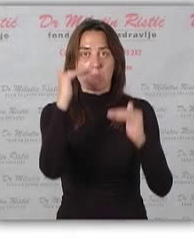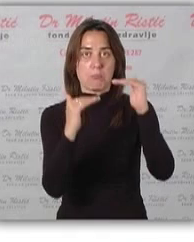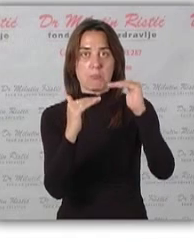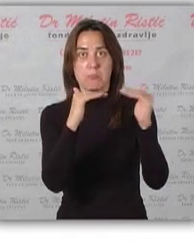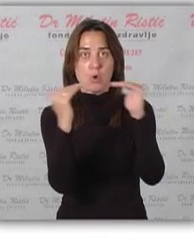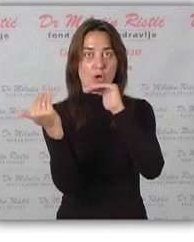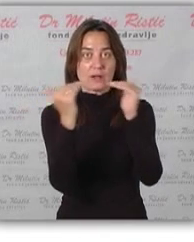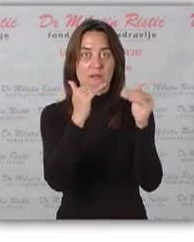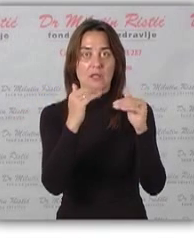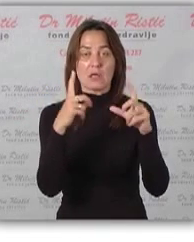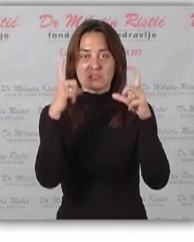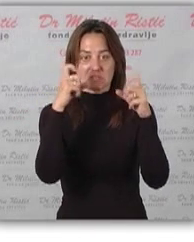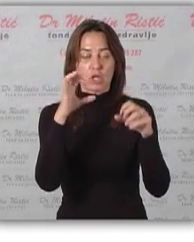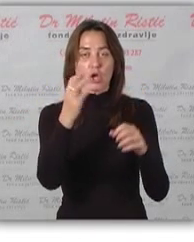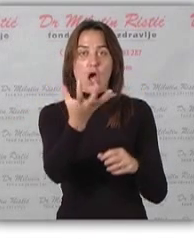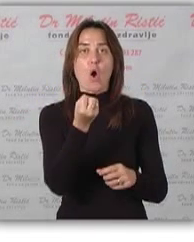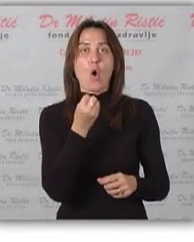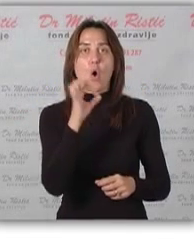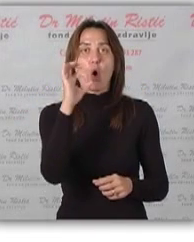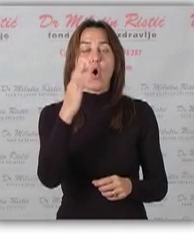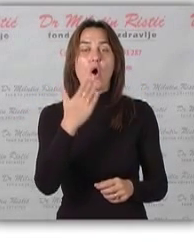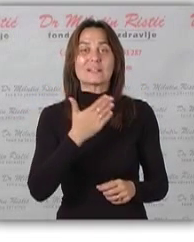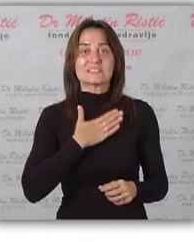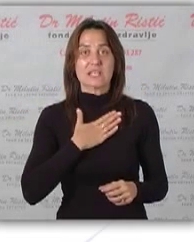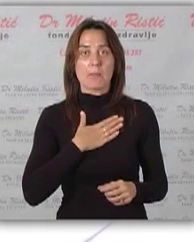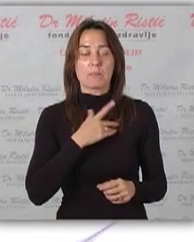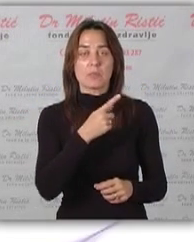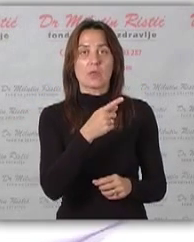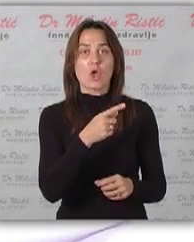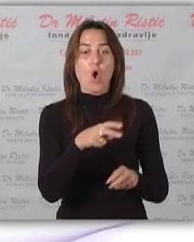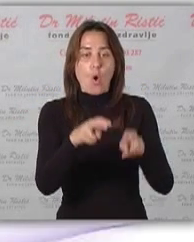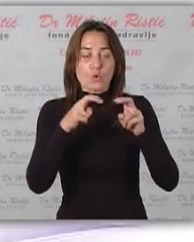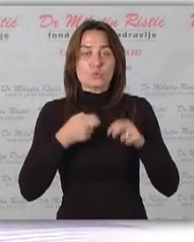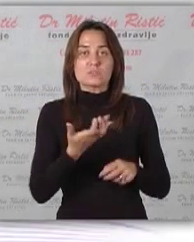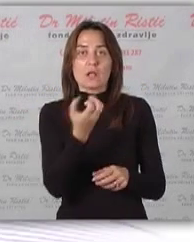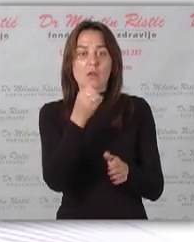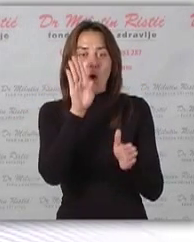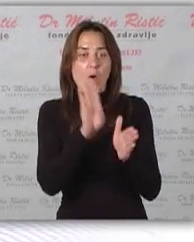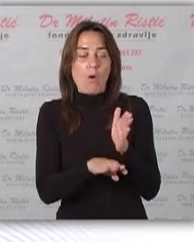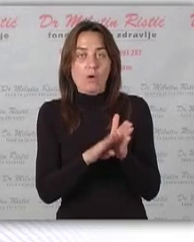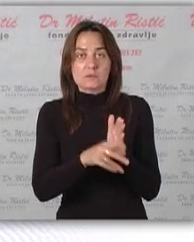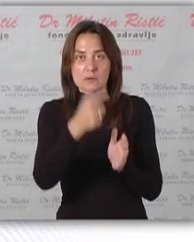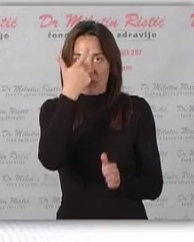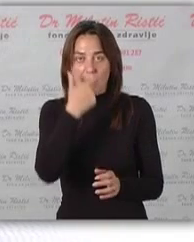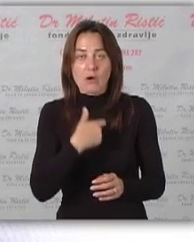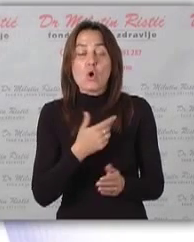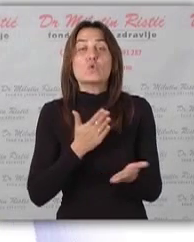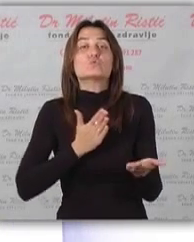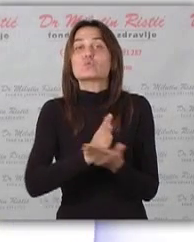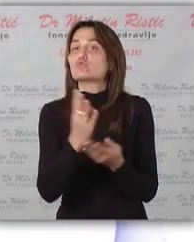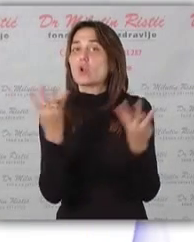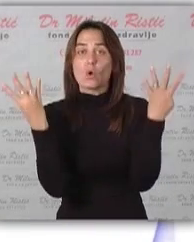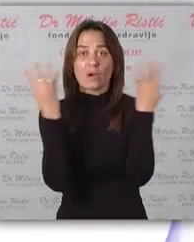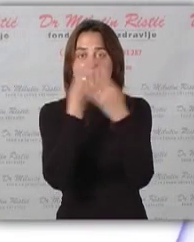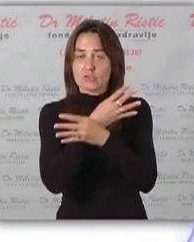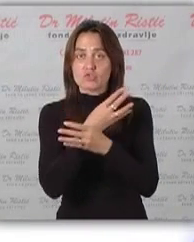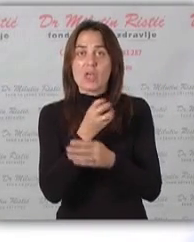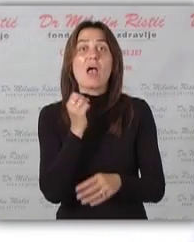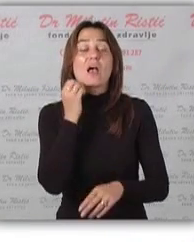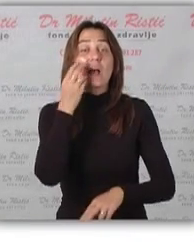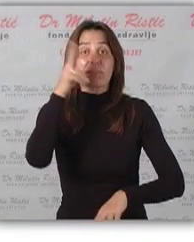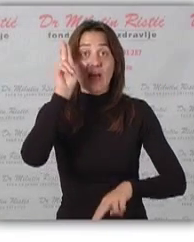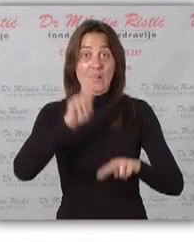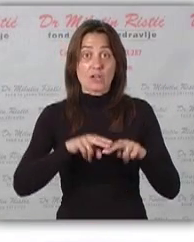poradi na slici o sebi, to je da odustane od obezvređivanja povodom potencijalne greške, i